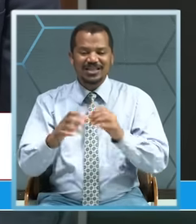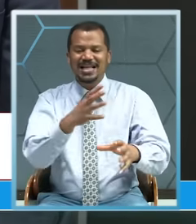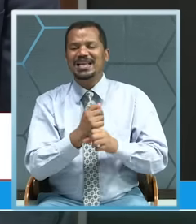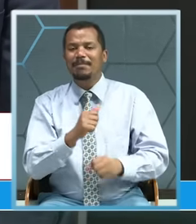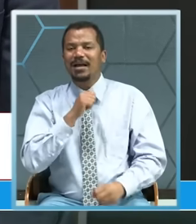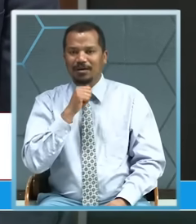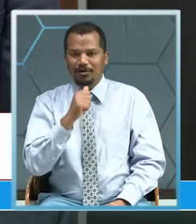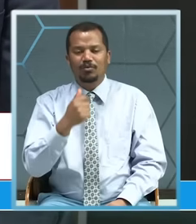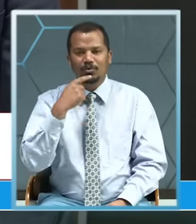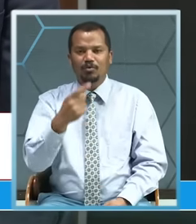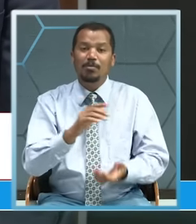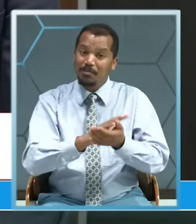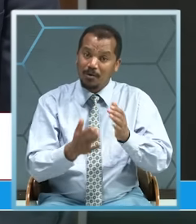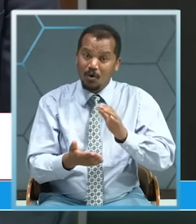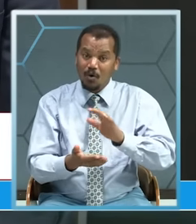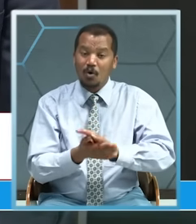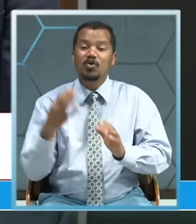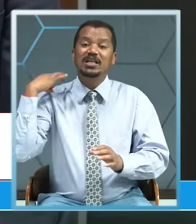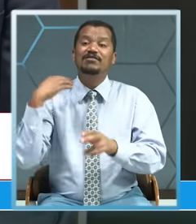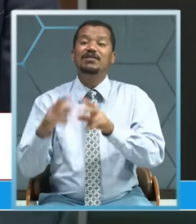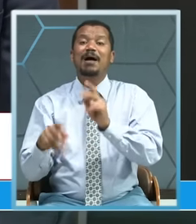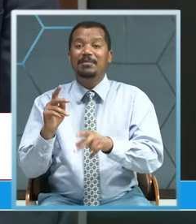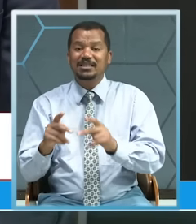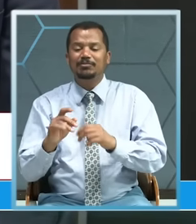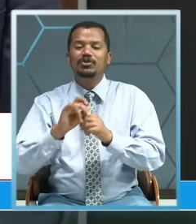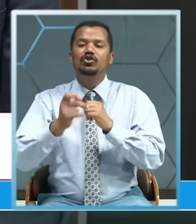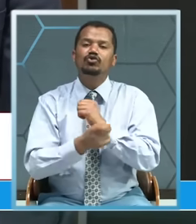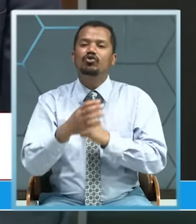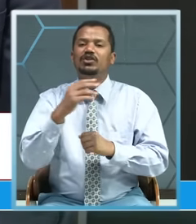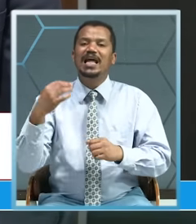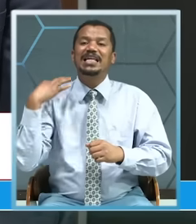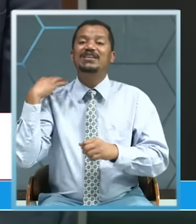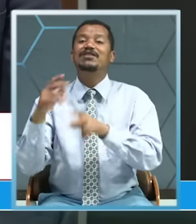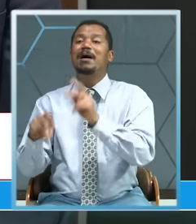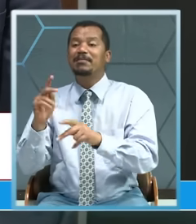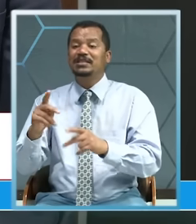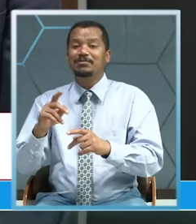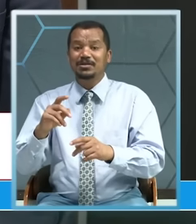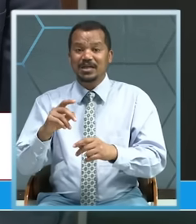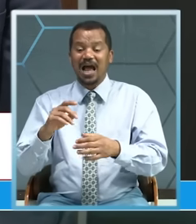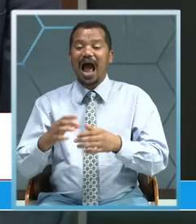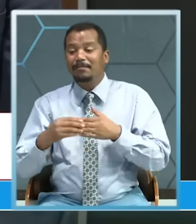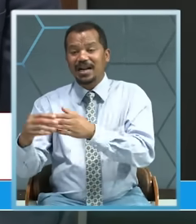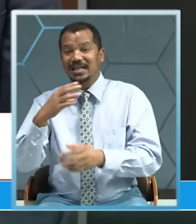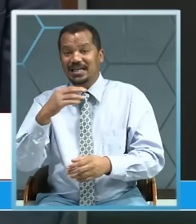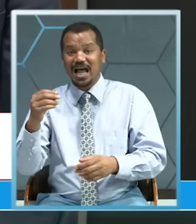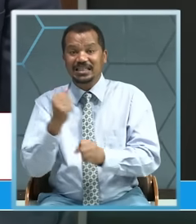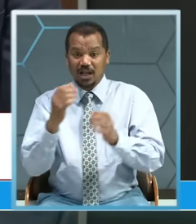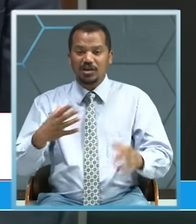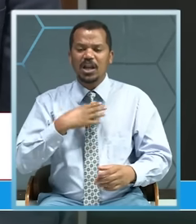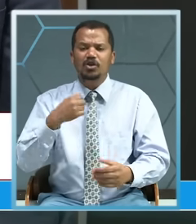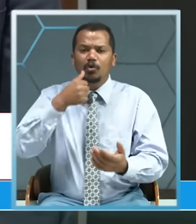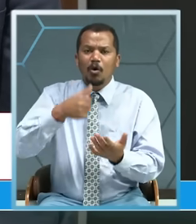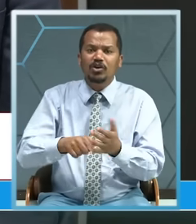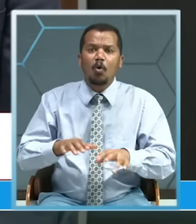ድርጅቶች እንደማይቀበሉትም አንስተዋል። በመሆኑም የሲቪል ማህበረሰብ ድርጅቶችና የሲቪል ማህበረሰብ ኤጀንሲ አመራርና